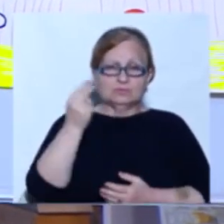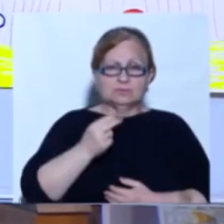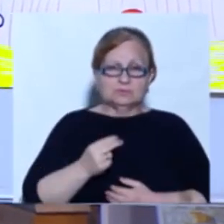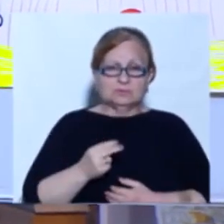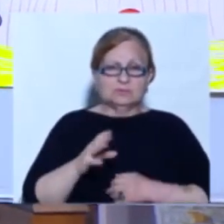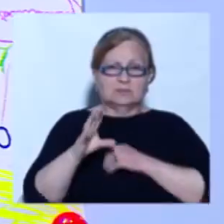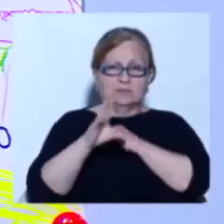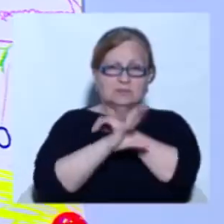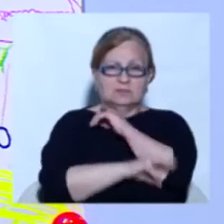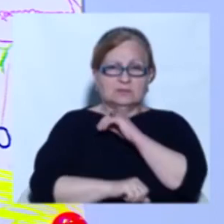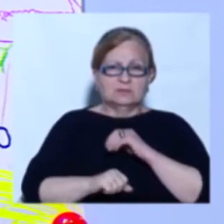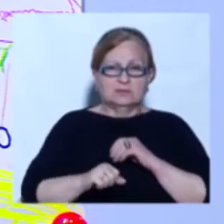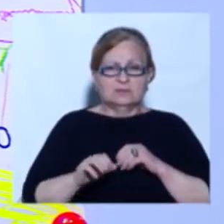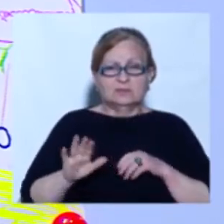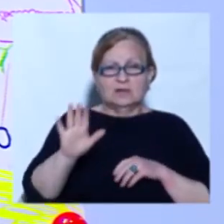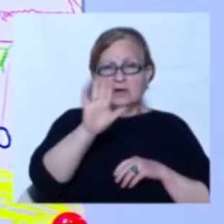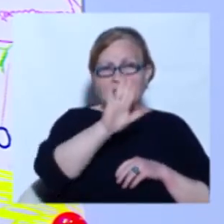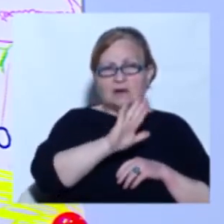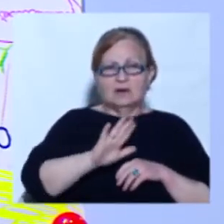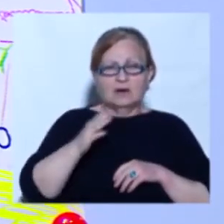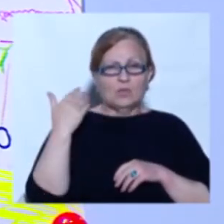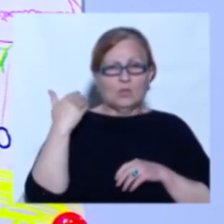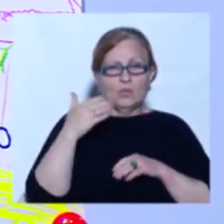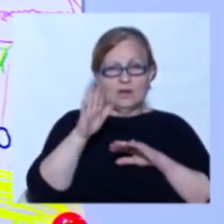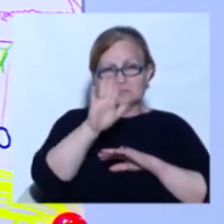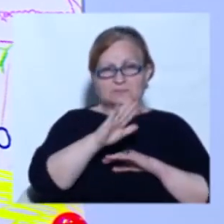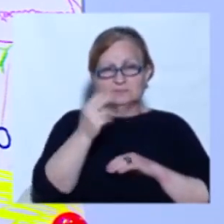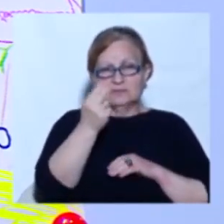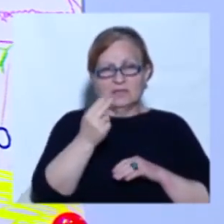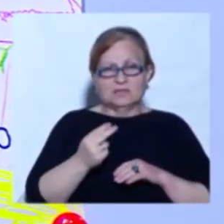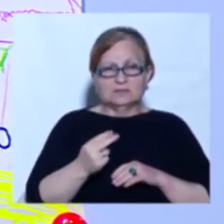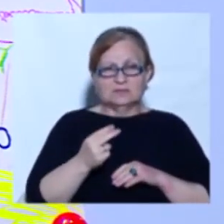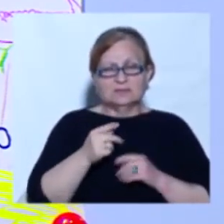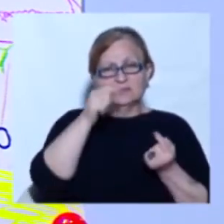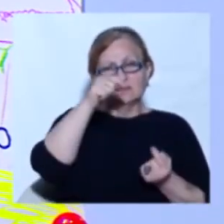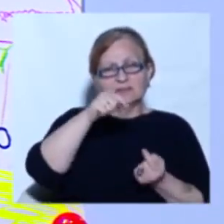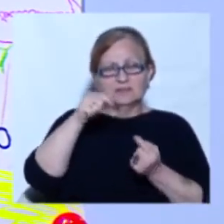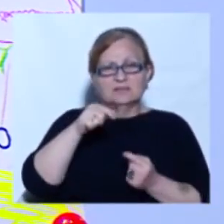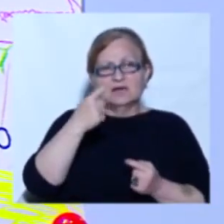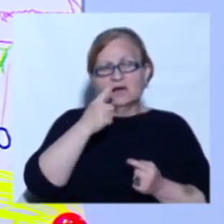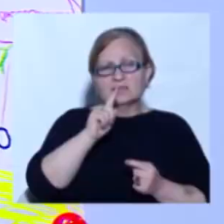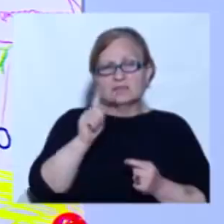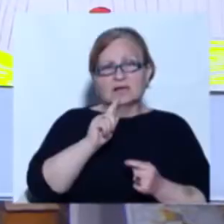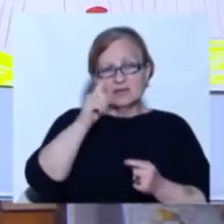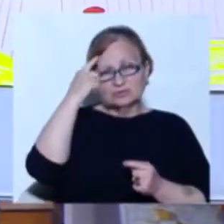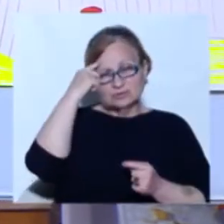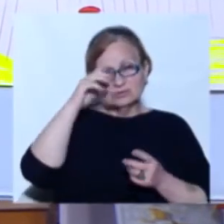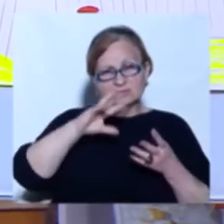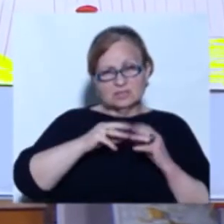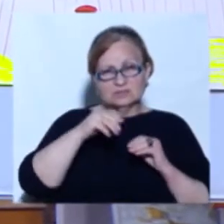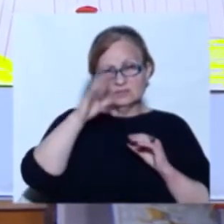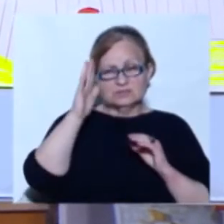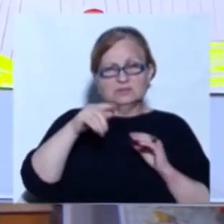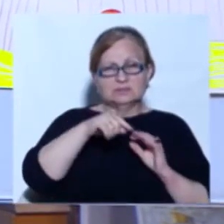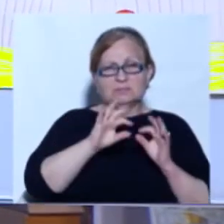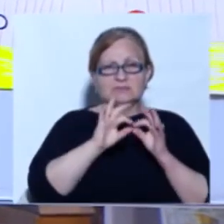ბოლოს ფონი შექმენი, უკანა ფონი, იმის მიხედვით თუ რა შინაარსიც იქნება წინადადებები.